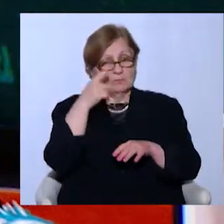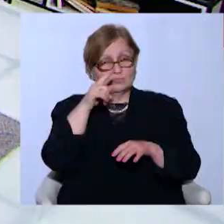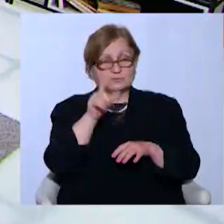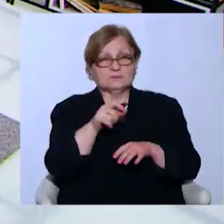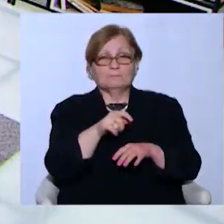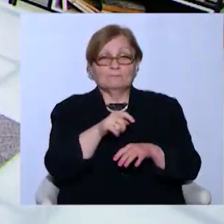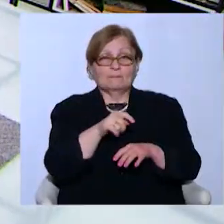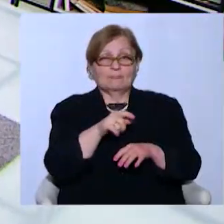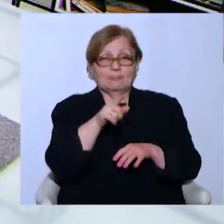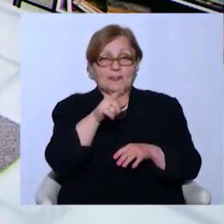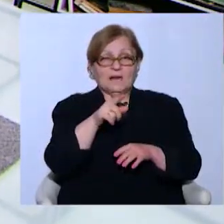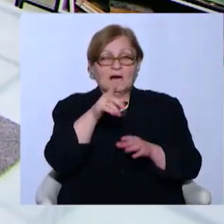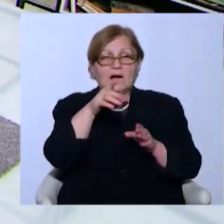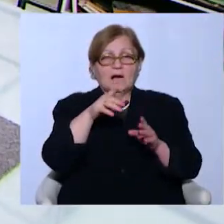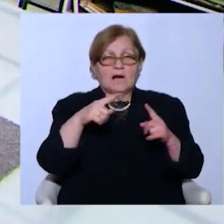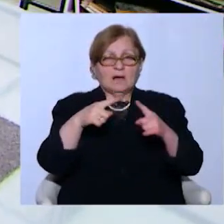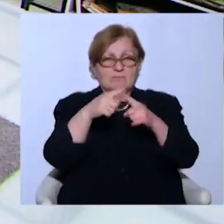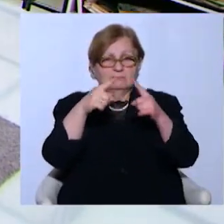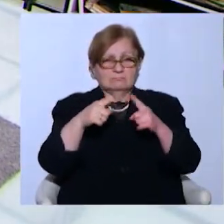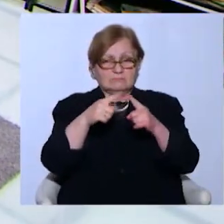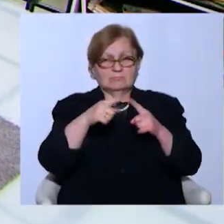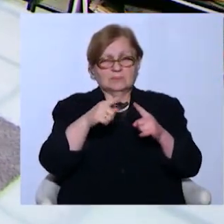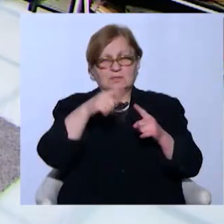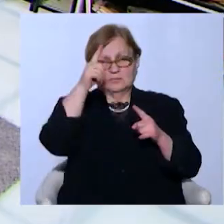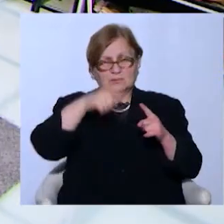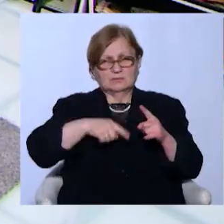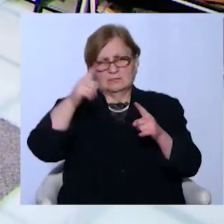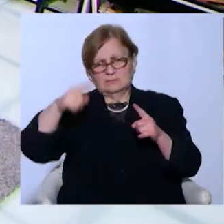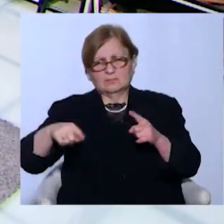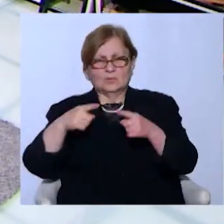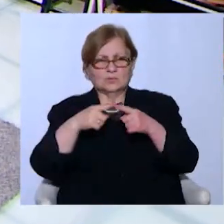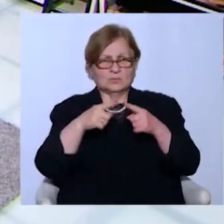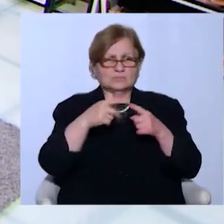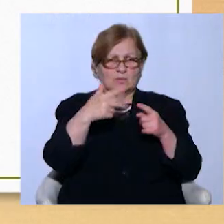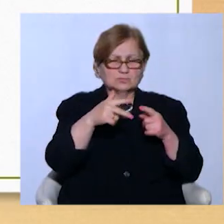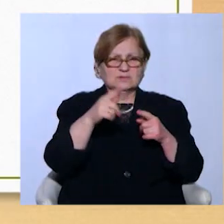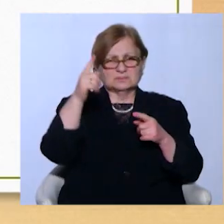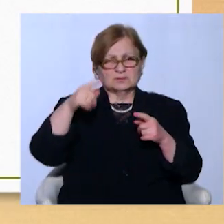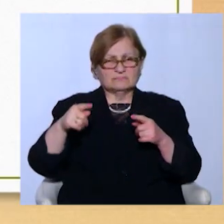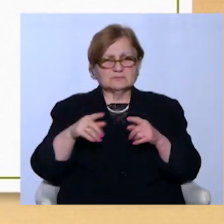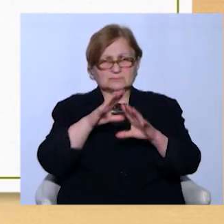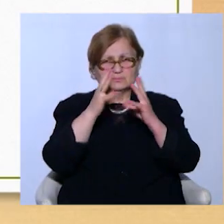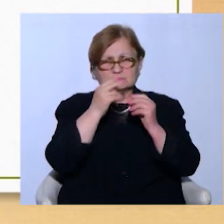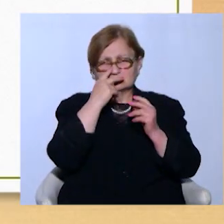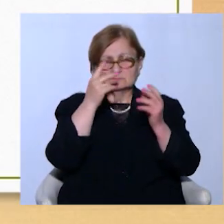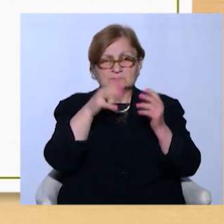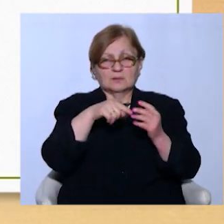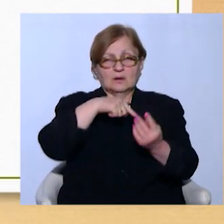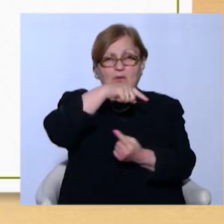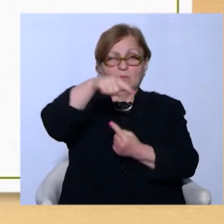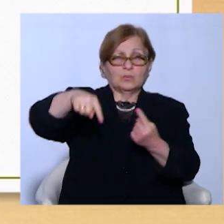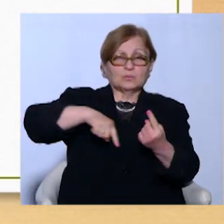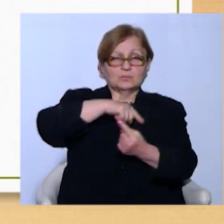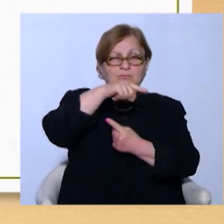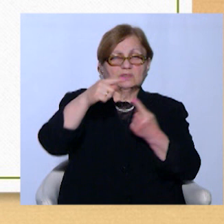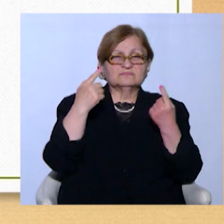ამოცანა ასეთია: პარალელოგრამი, რომლის გვერდების სიგრძეებია 4 და 5, კუთხე კი 30 გრადუსი, ბრუნავს დიდი გვერდის